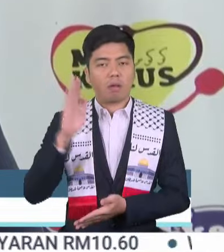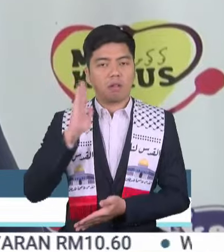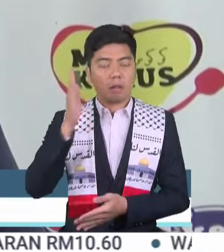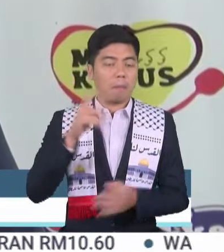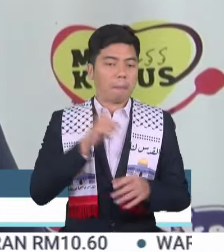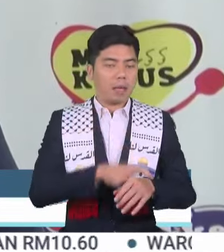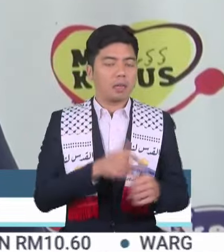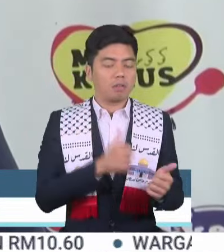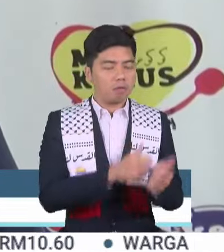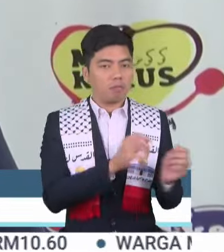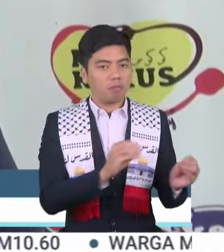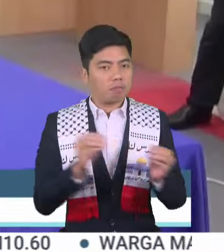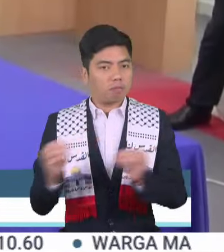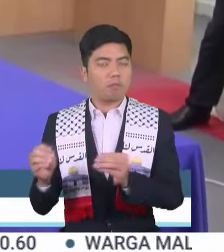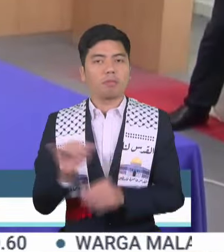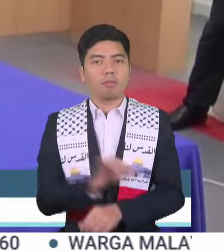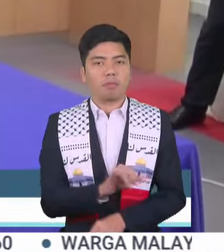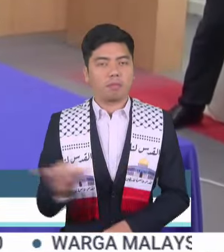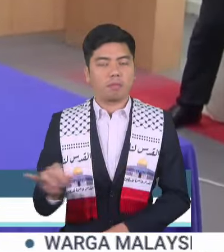masa ke semasa.